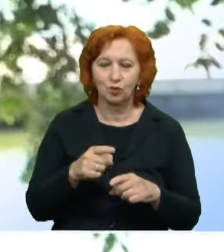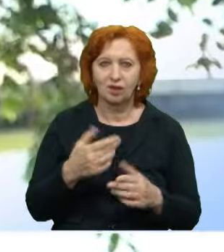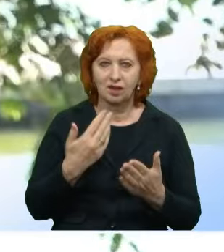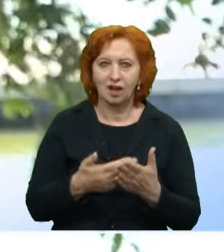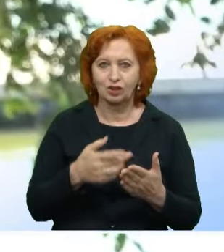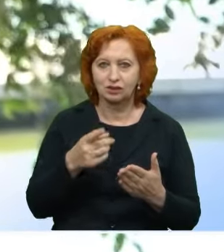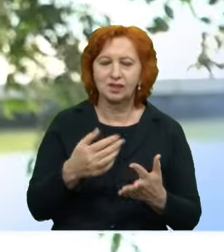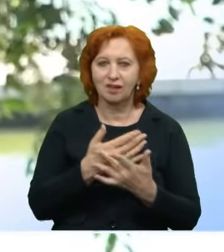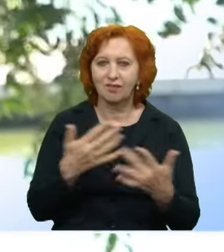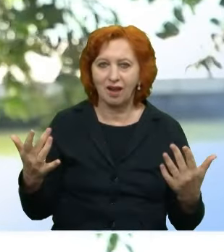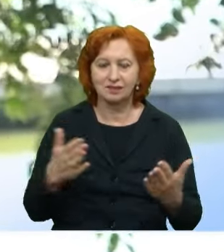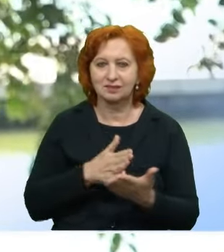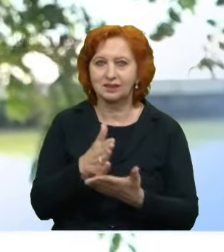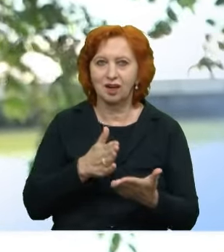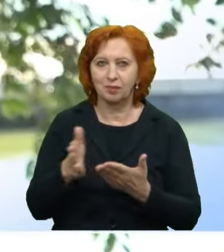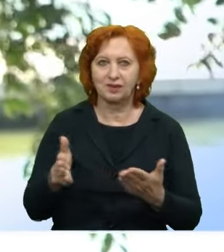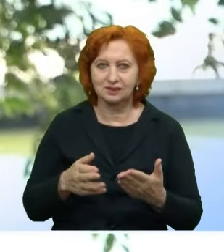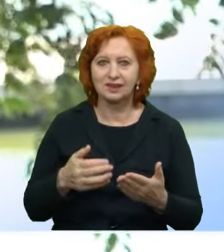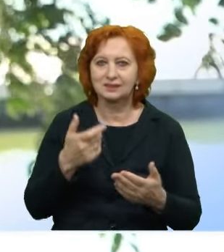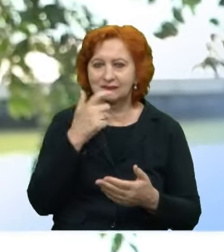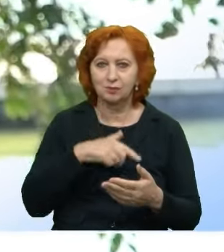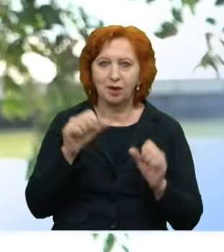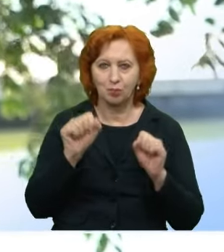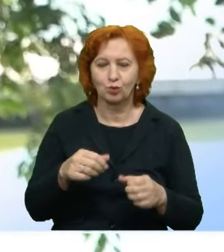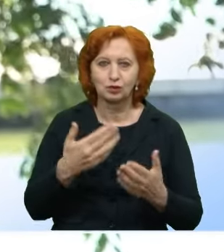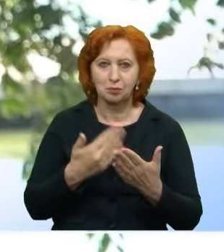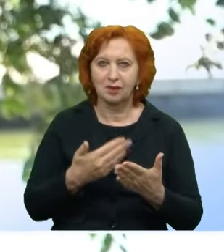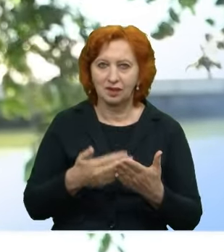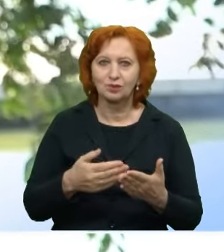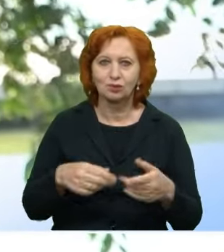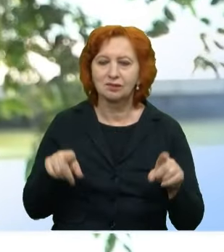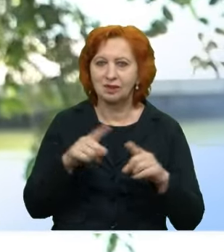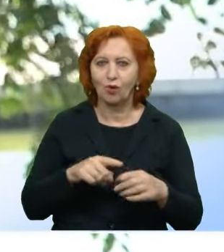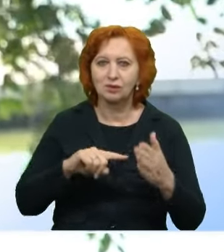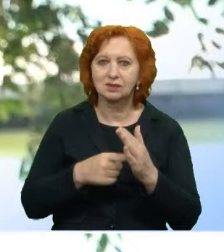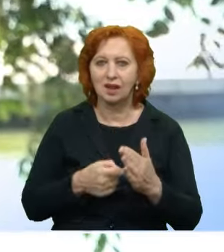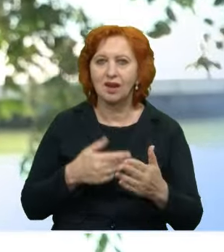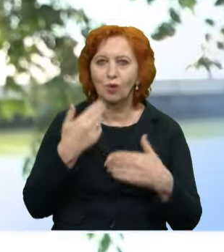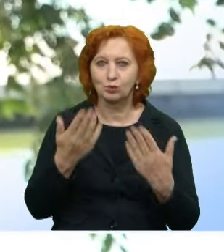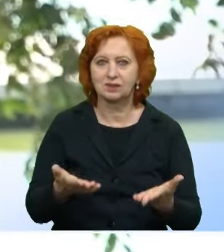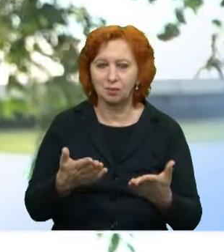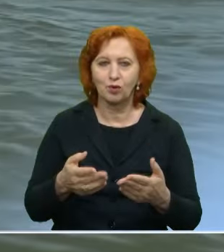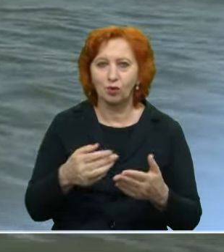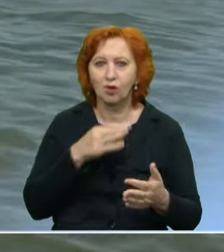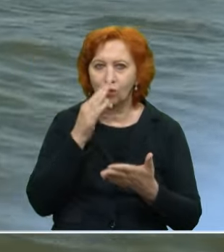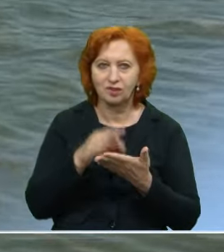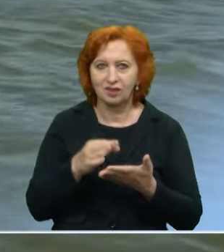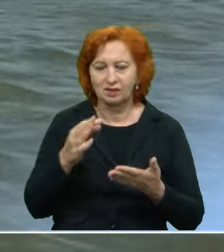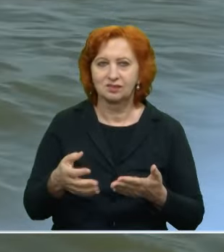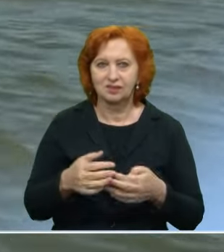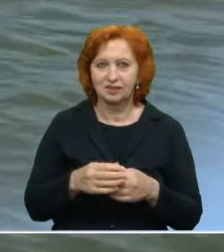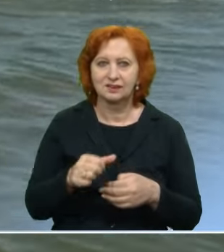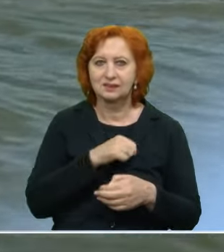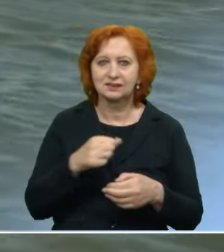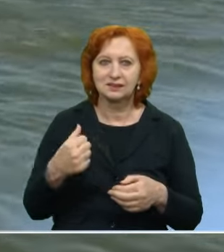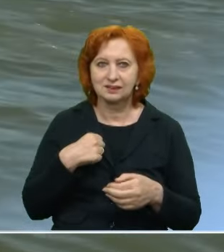в разных областях может себя показать. Такой целеустремленный, обязательный, ответственный. Свое